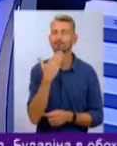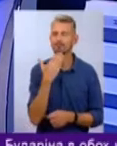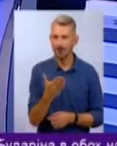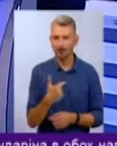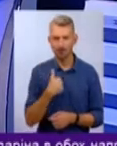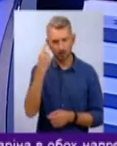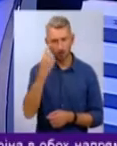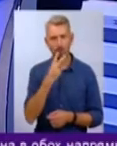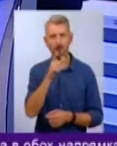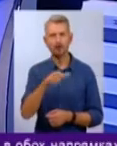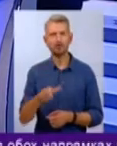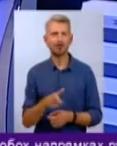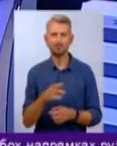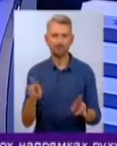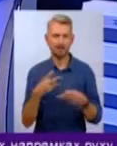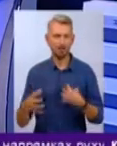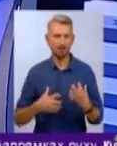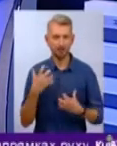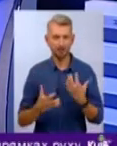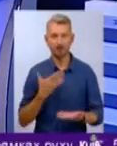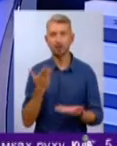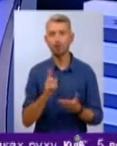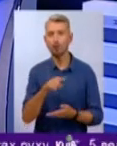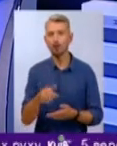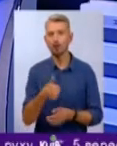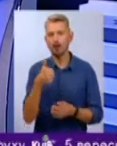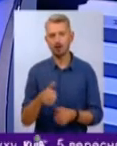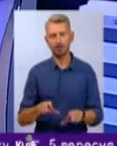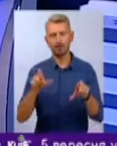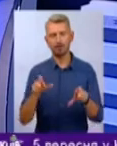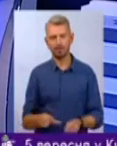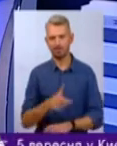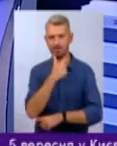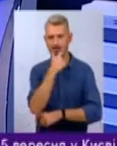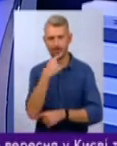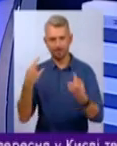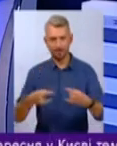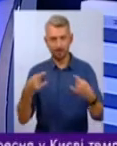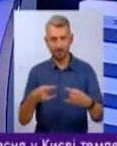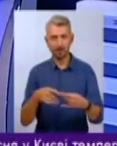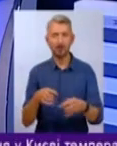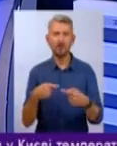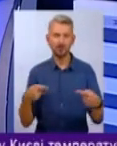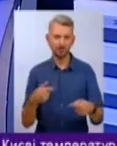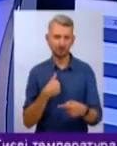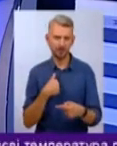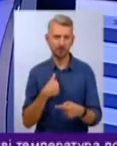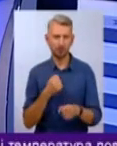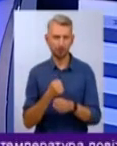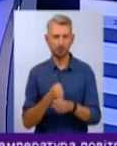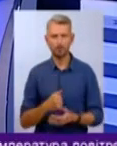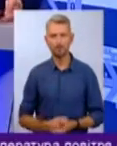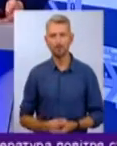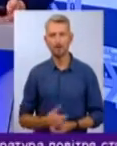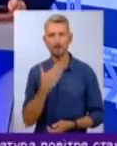думаю, що нашим глядачам нема за що переживати. Якщо вони гарненько вмостяться зараз біля екранів телевізорів, про решту подбаємо ми. Дякую.